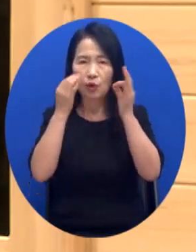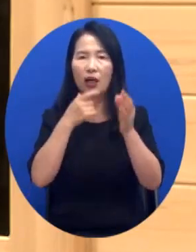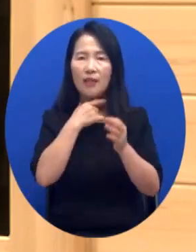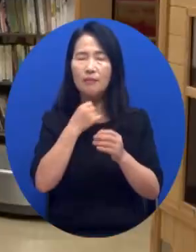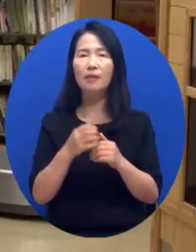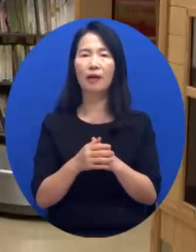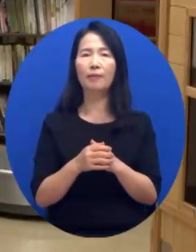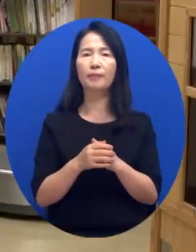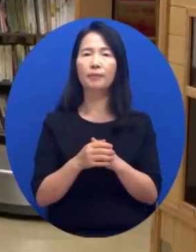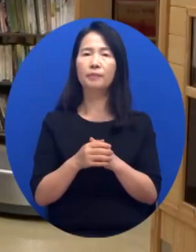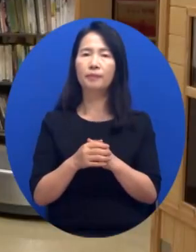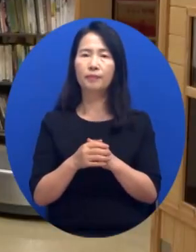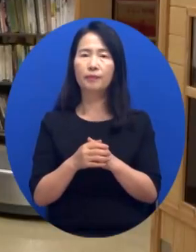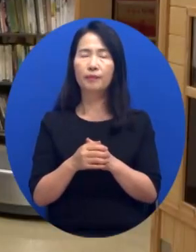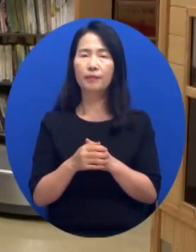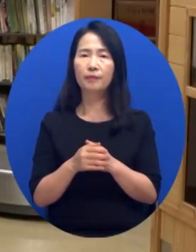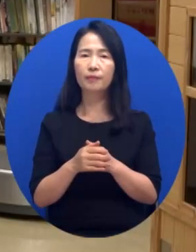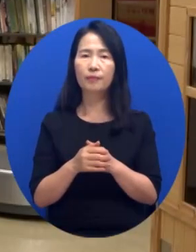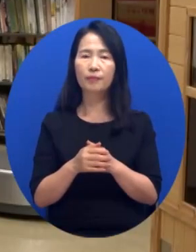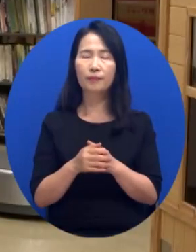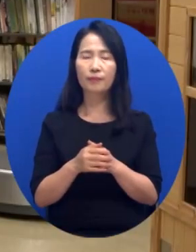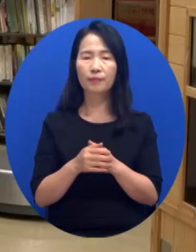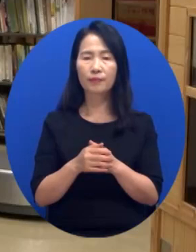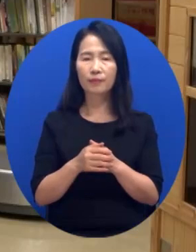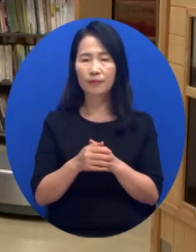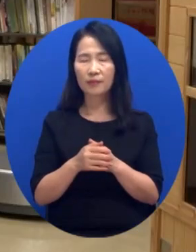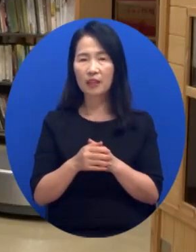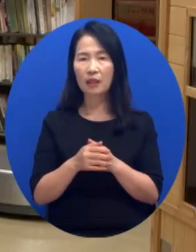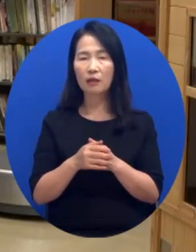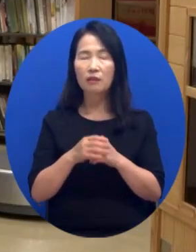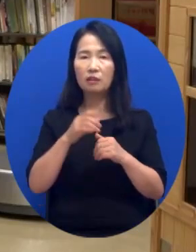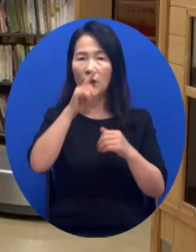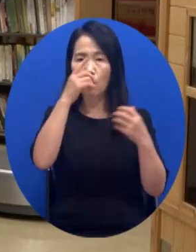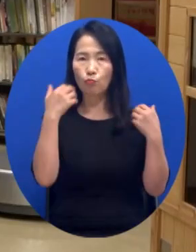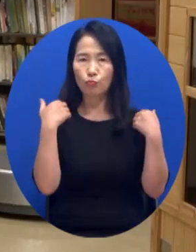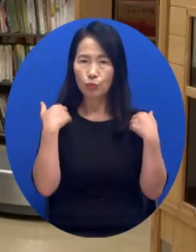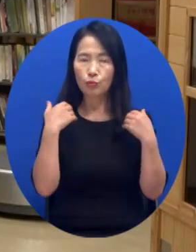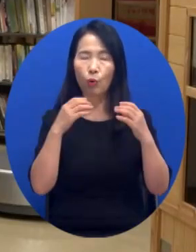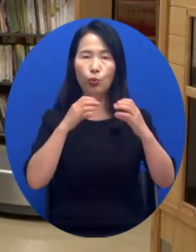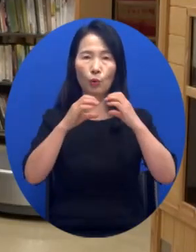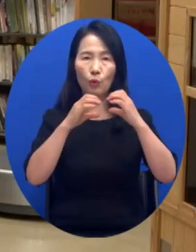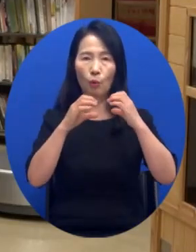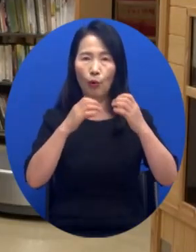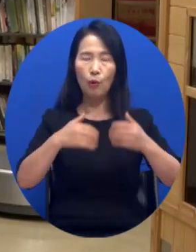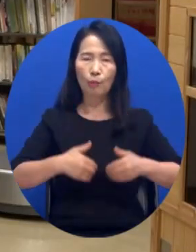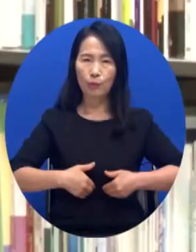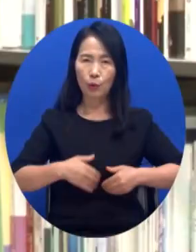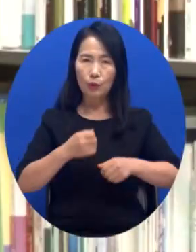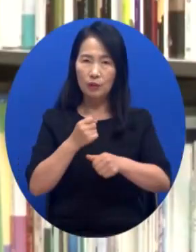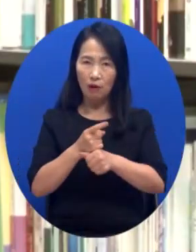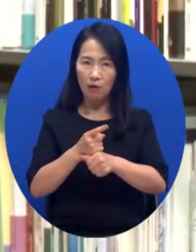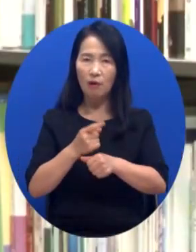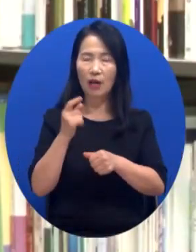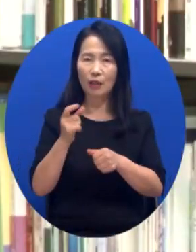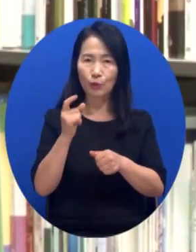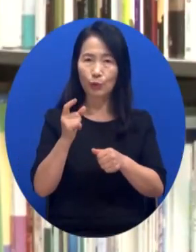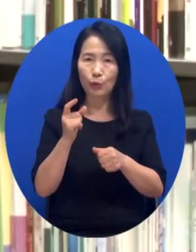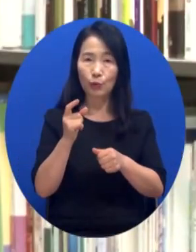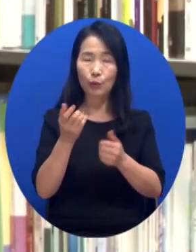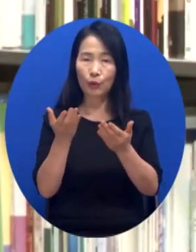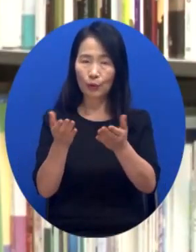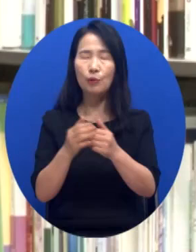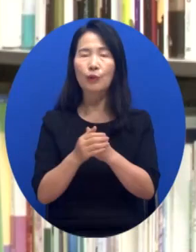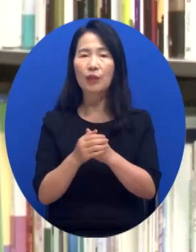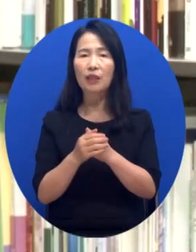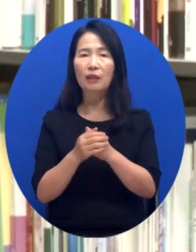하겠습니다. 예. 총회장님, 이 대정부와의 소통의 필요성도 많이 강조하셨는데 대정부와의